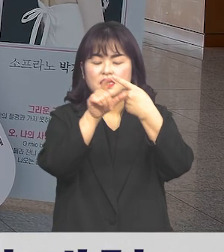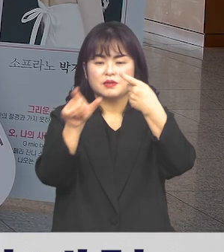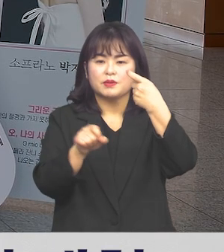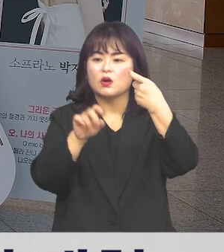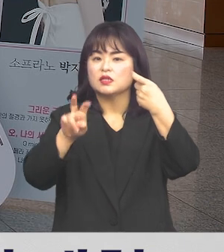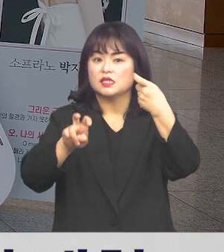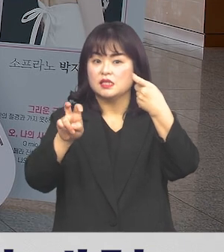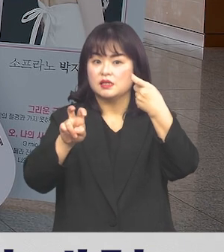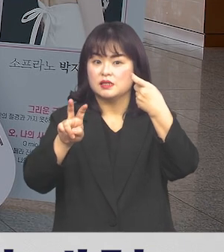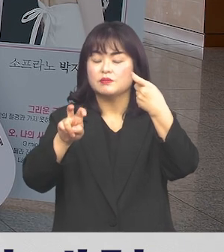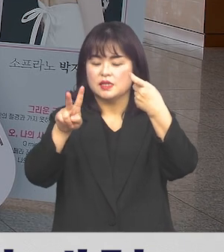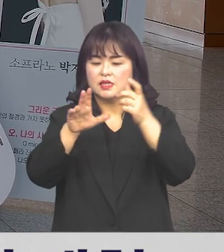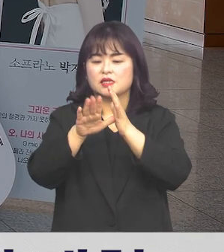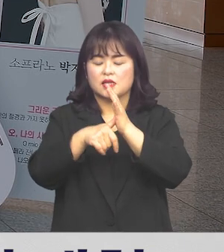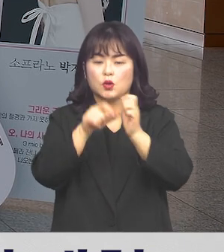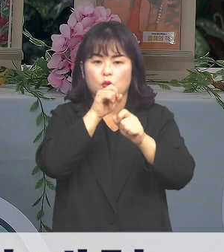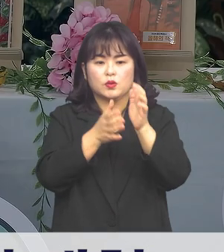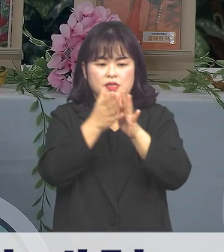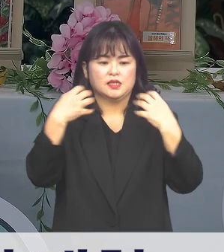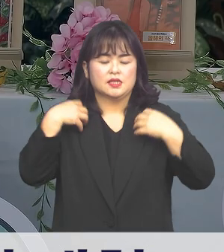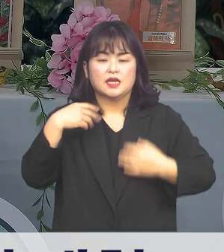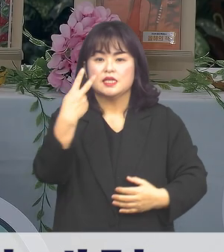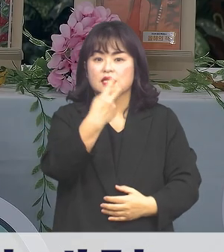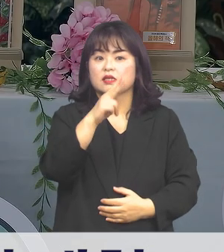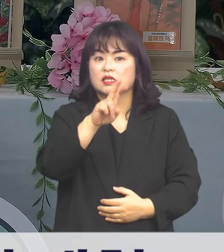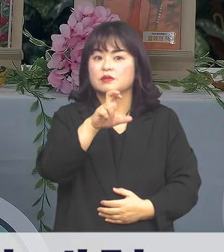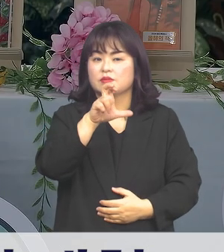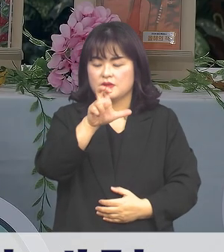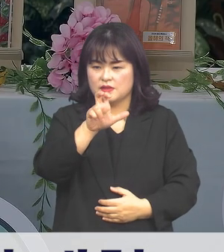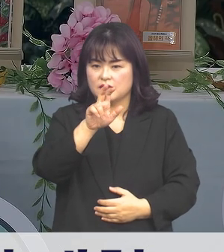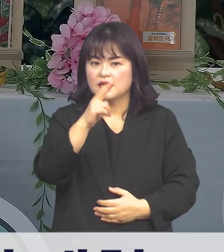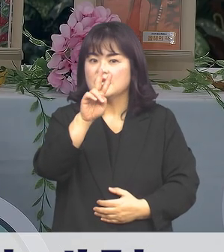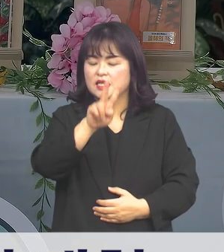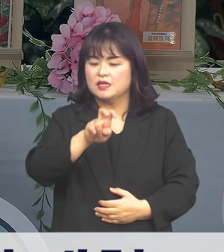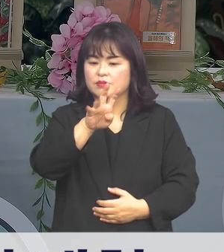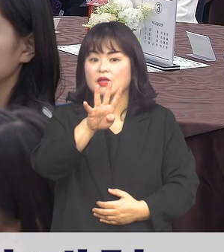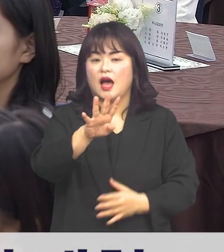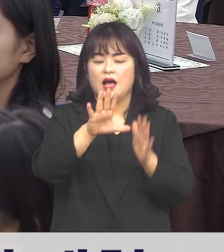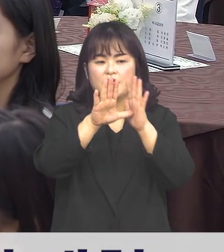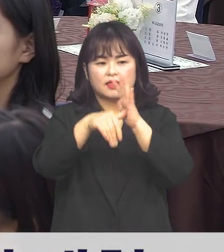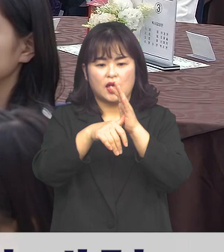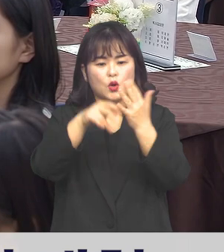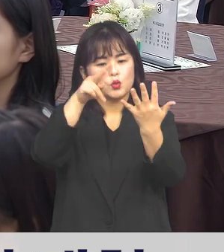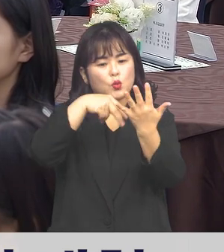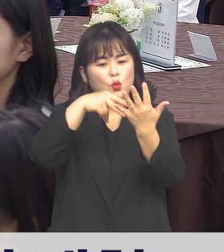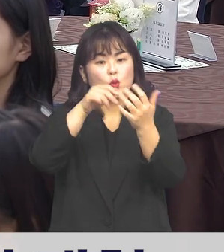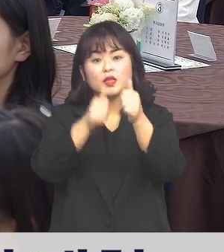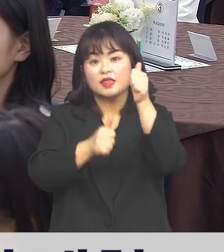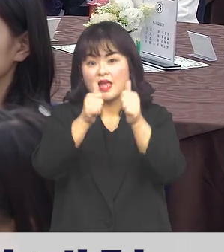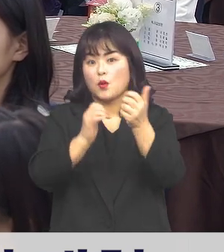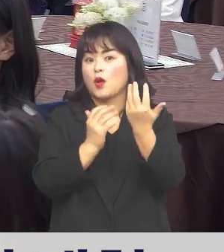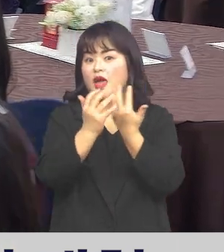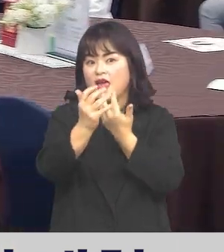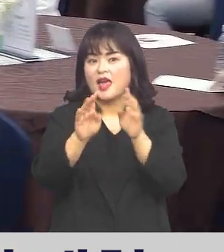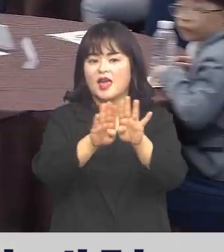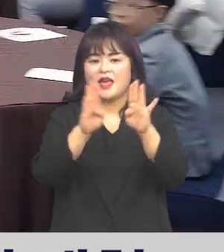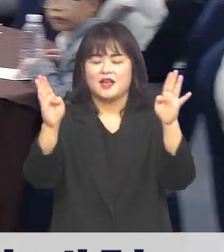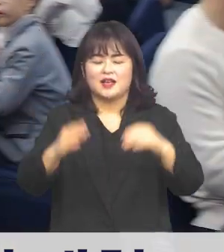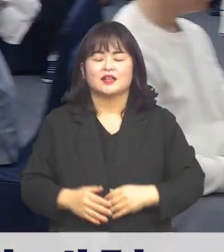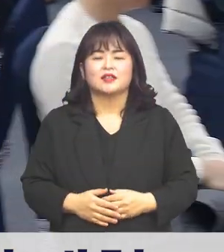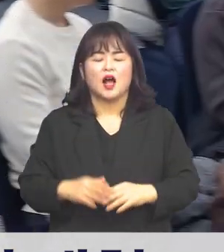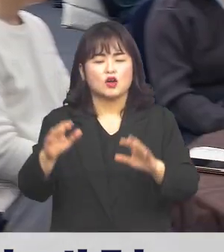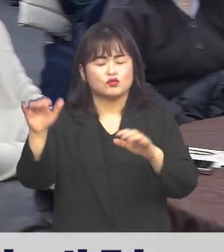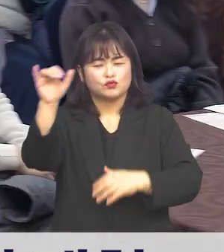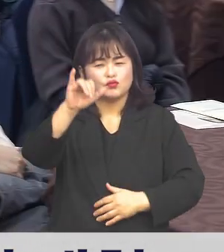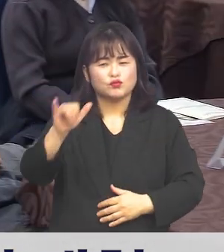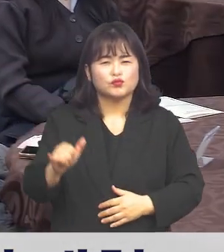용인특례시는 22일 시청 컨벤션홀에서 2024년 독서대회 시상식을 개최했습니다. 이번 시상식은